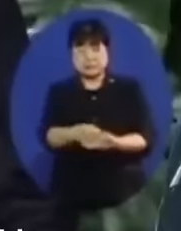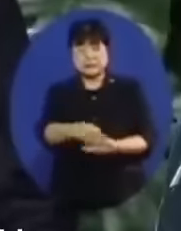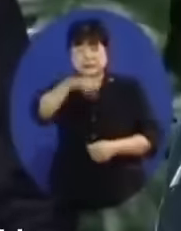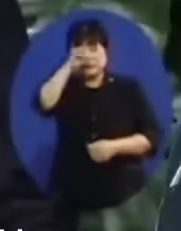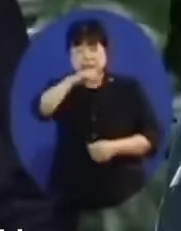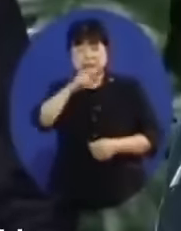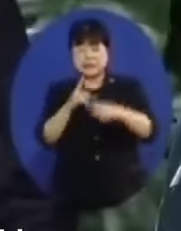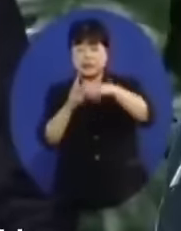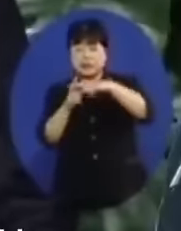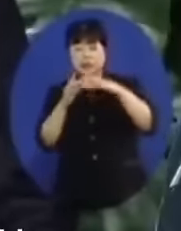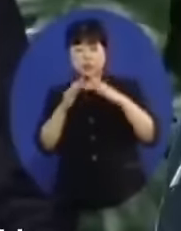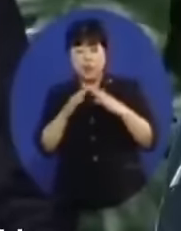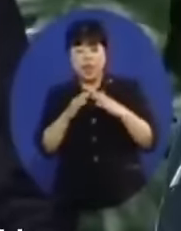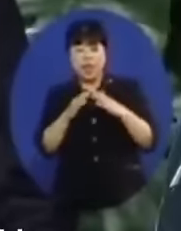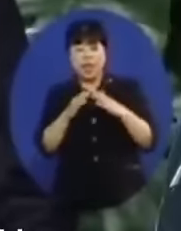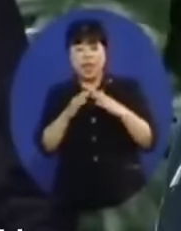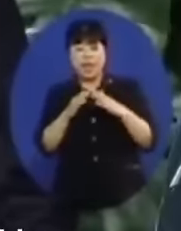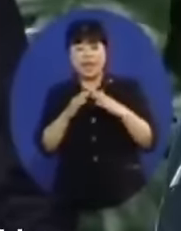교회